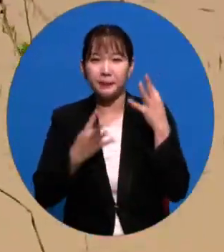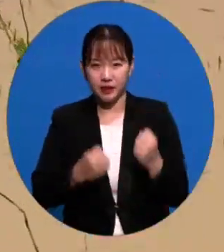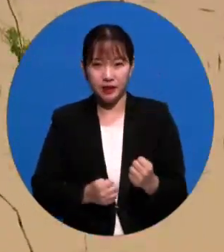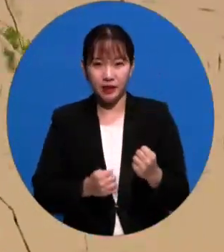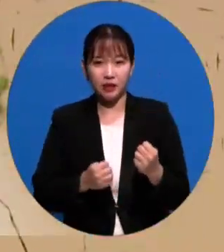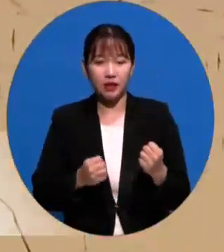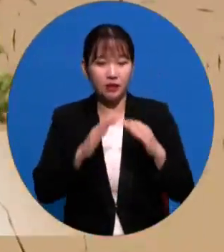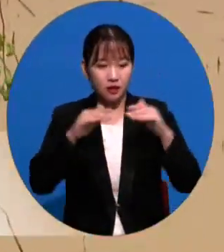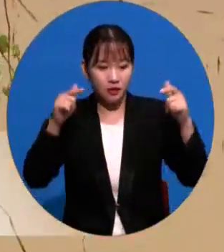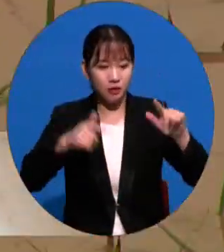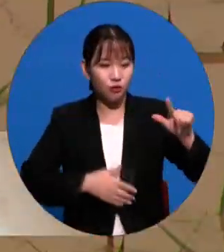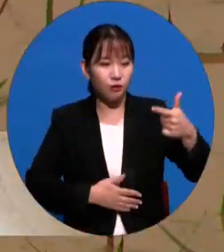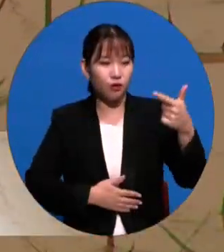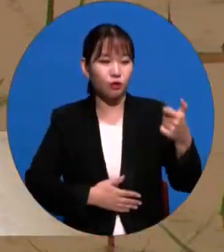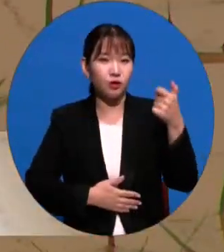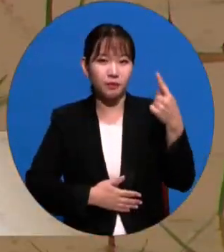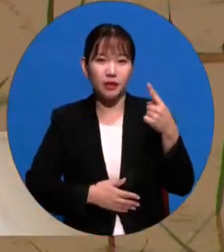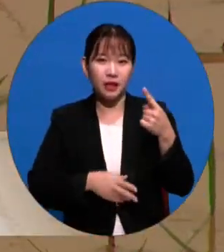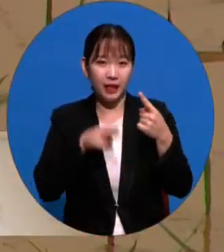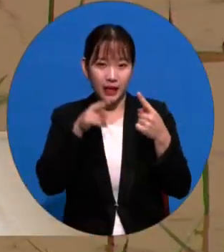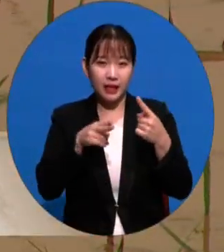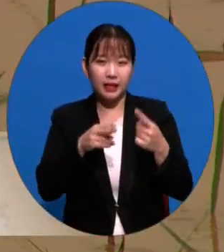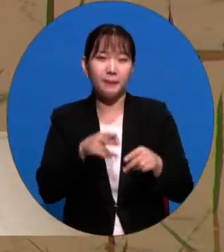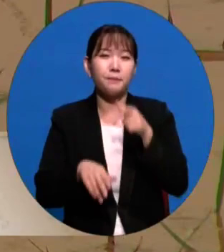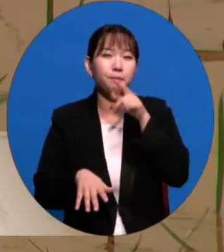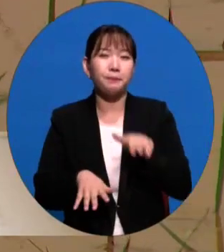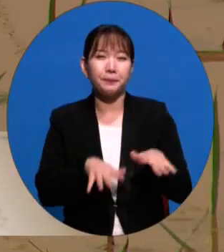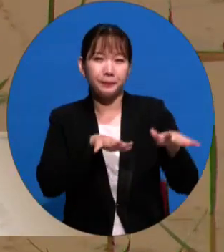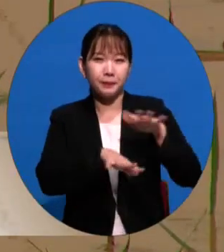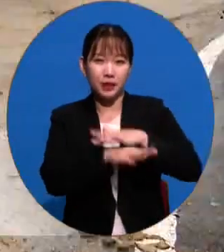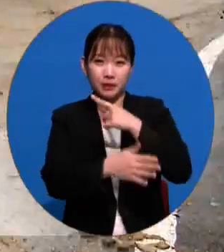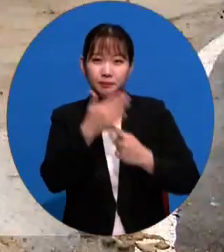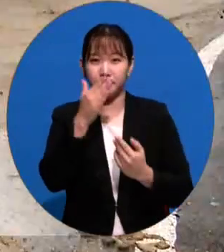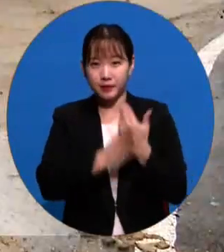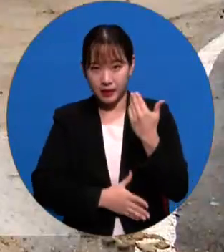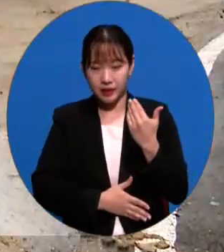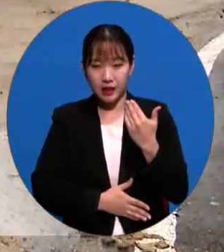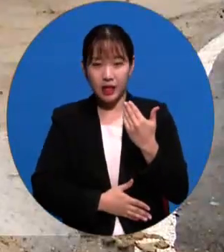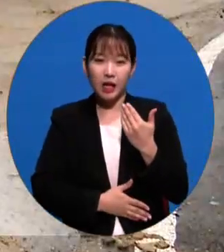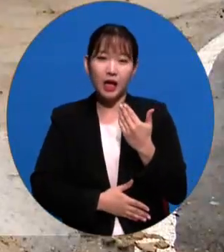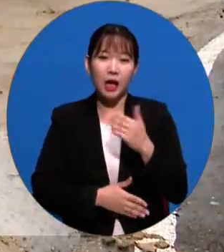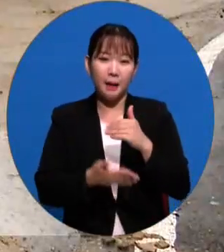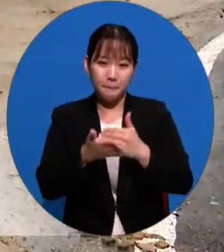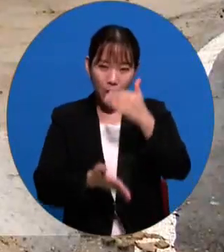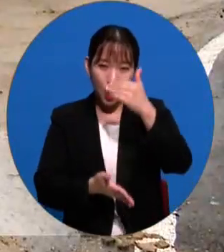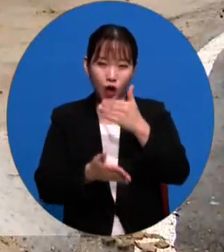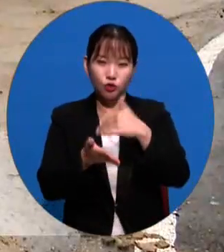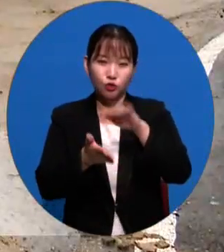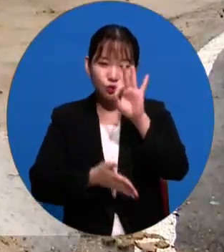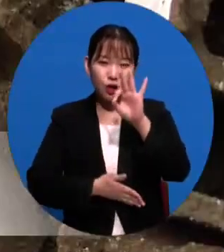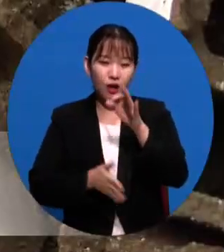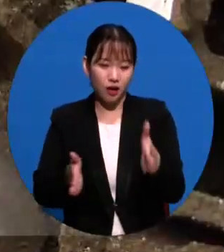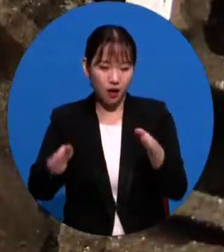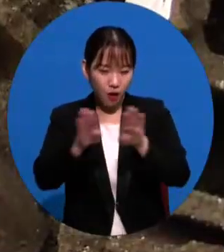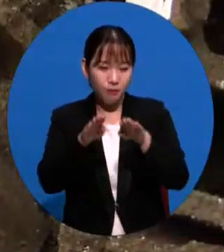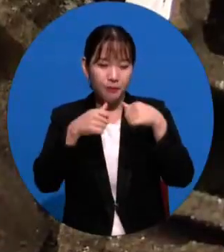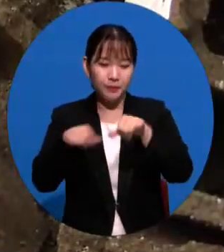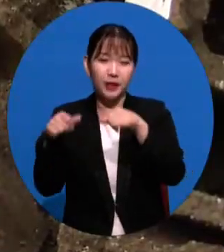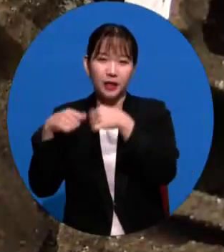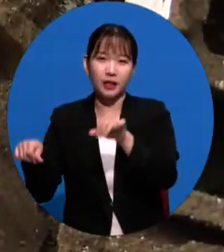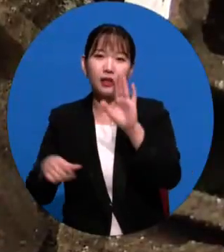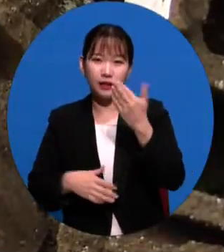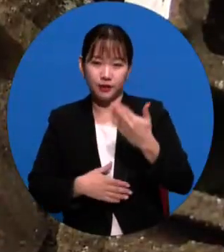전남 지역 661헥타르가 침수돼 농작물 피해가 발생했고 축대와 옹벽 등 10개 건축물이